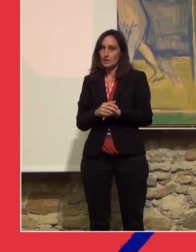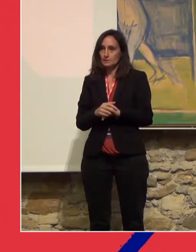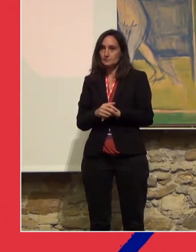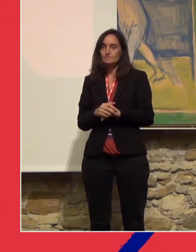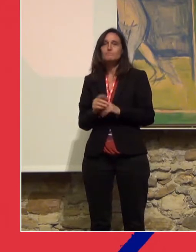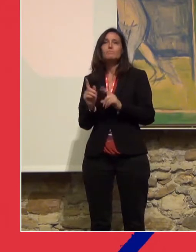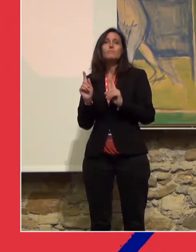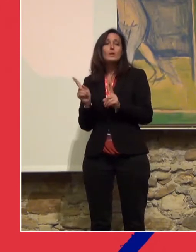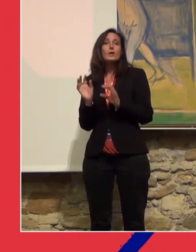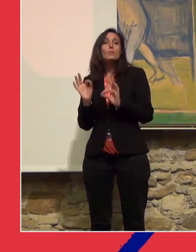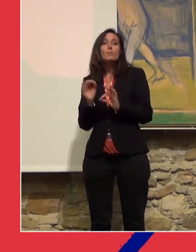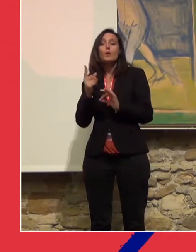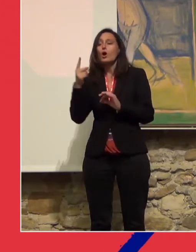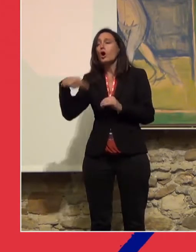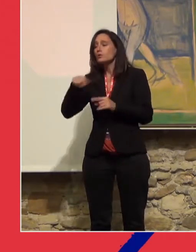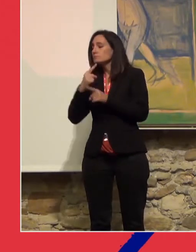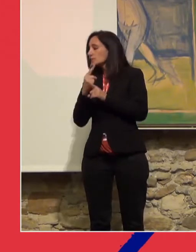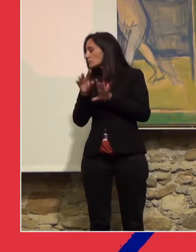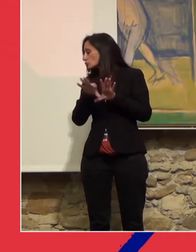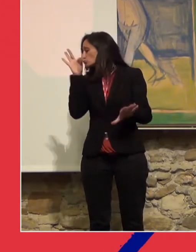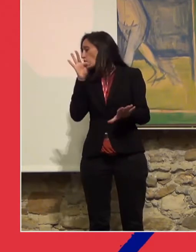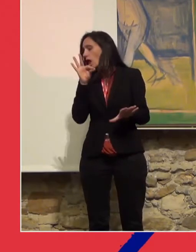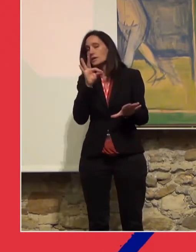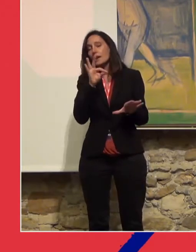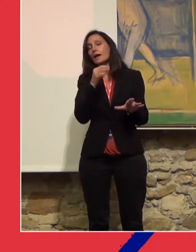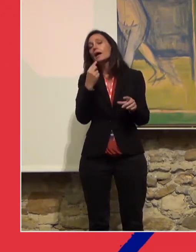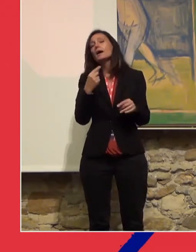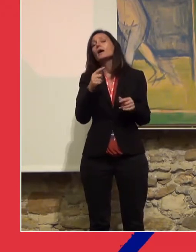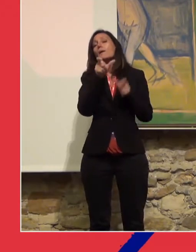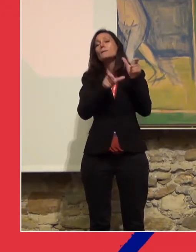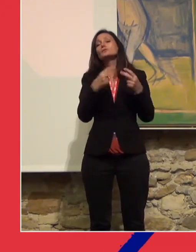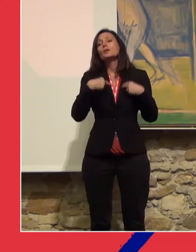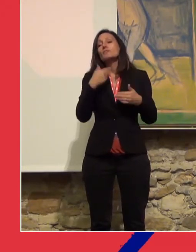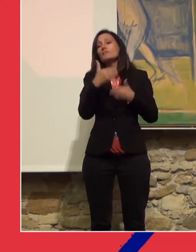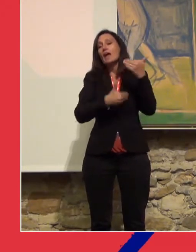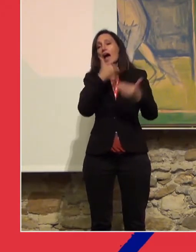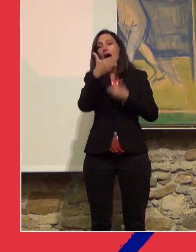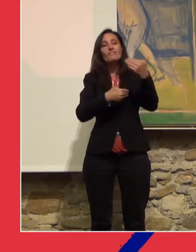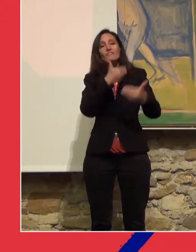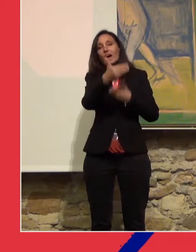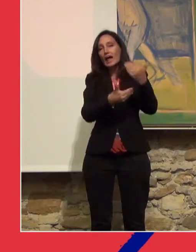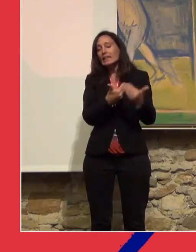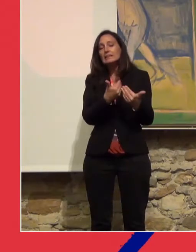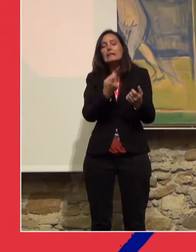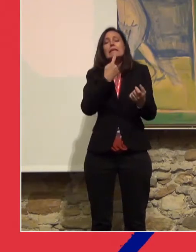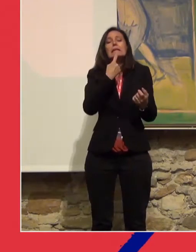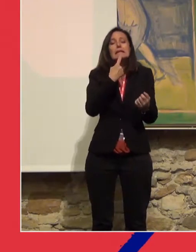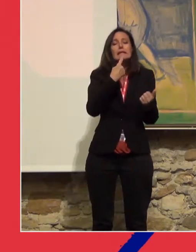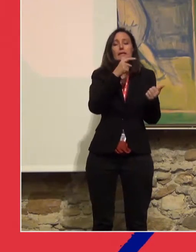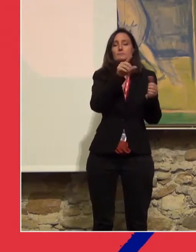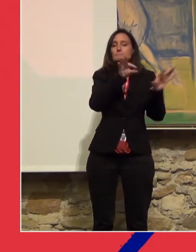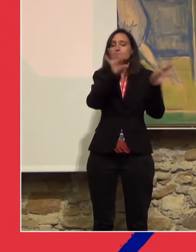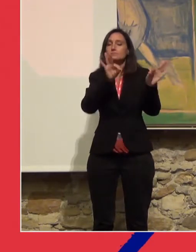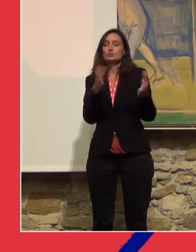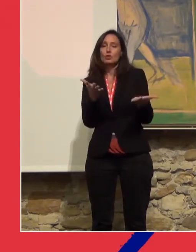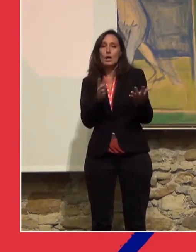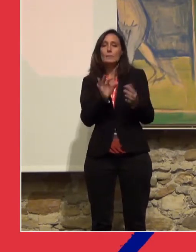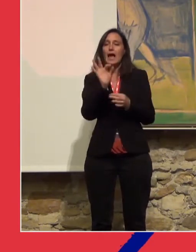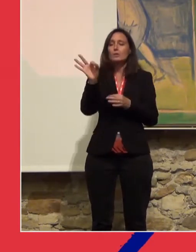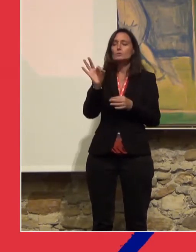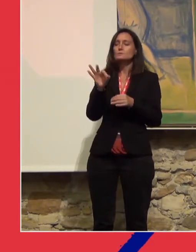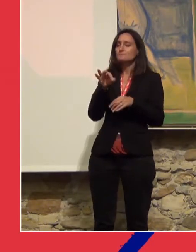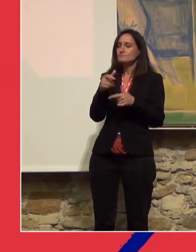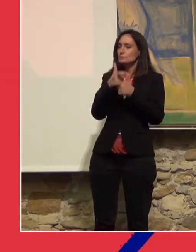chi avrebbe avuto la possibilità di sopravvivere e chi era troppo anziano o troppo fragile per